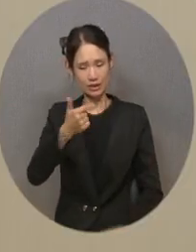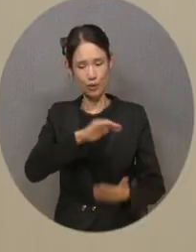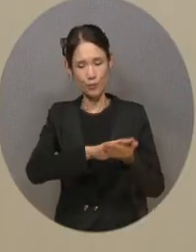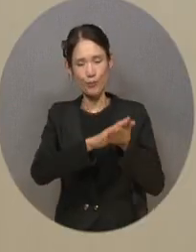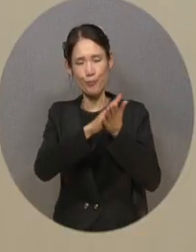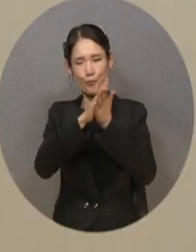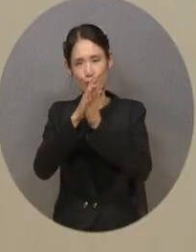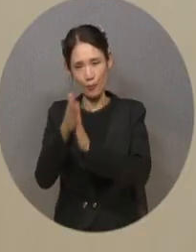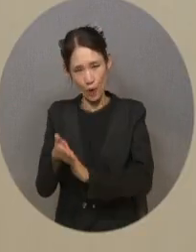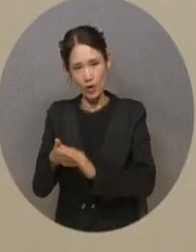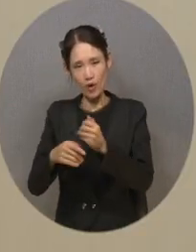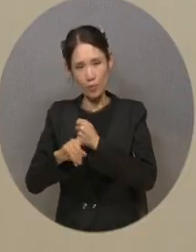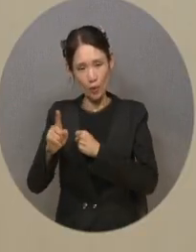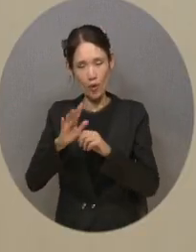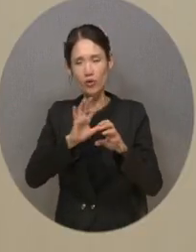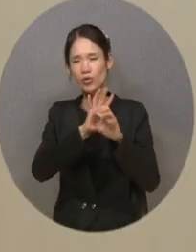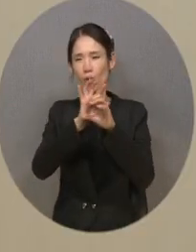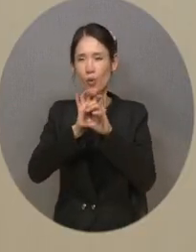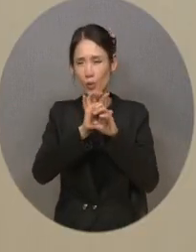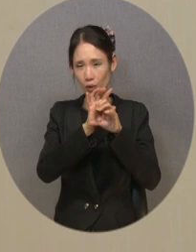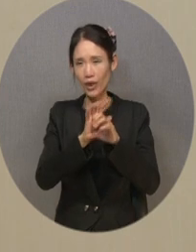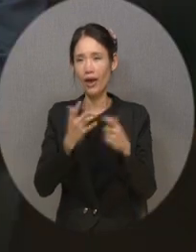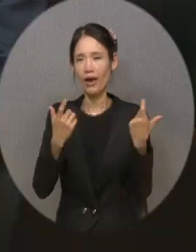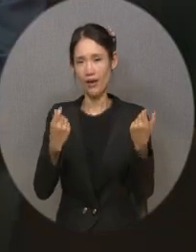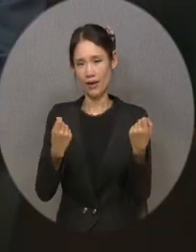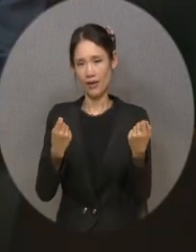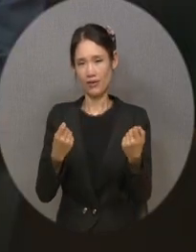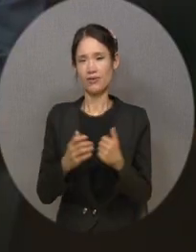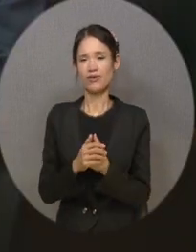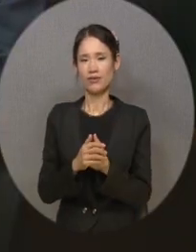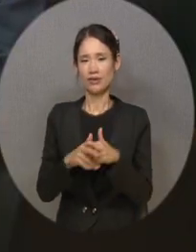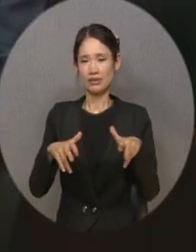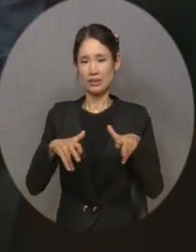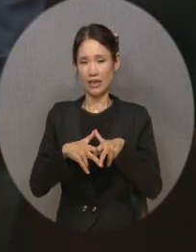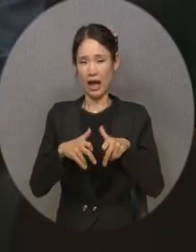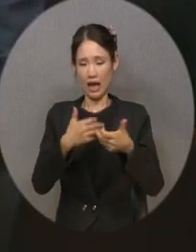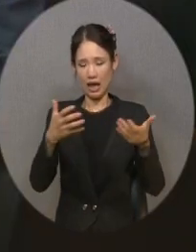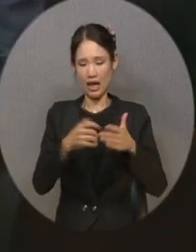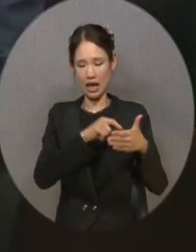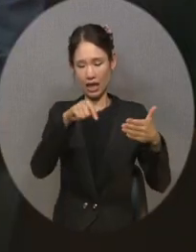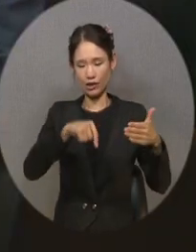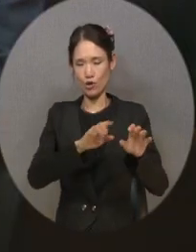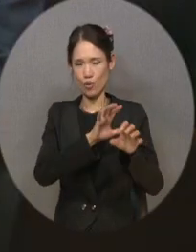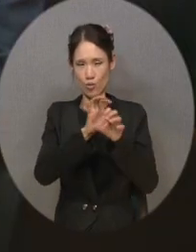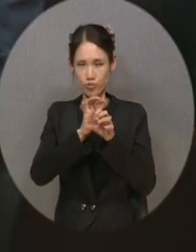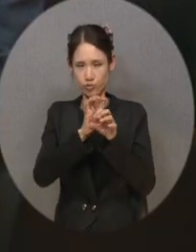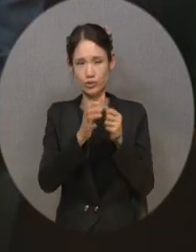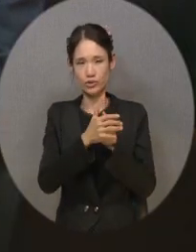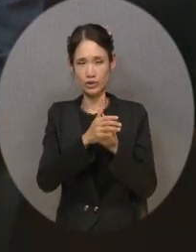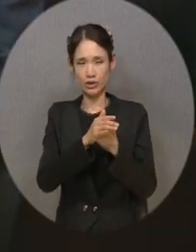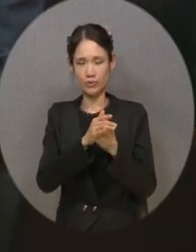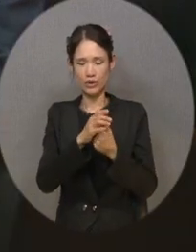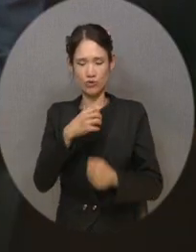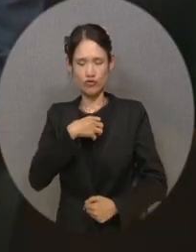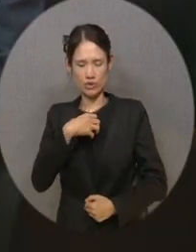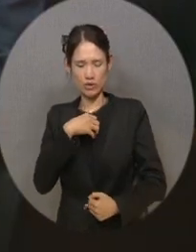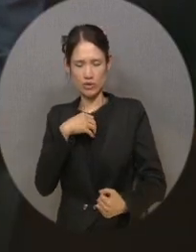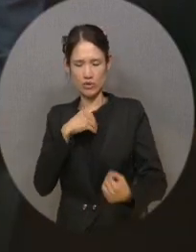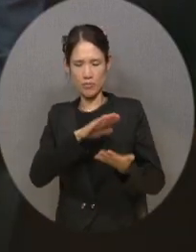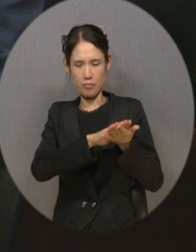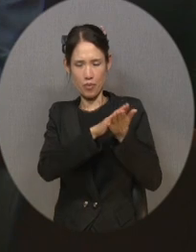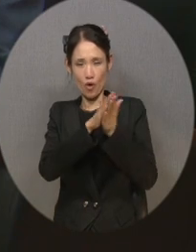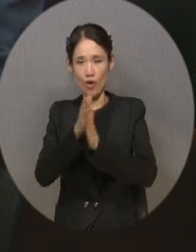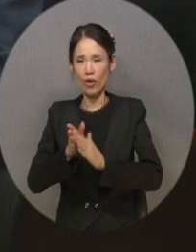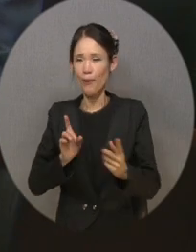원인이라고 한다면 아마 코로나19가 아닐까 싶은데요. 장애계도 코로나19로 인해 많은 위기와 변화를 겪었을 것 같습니다.